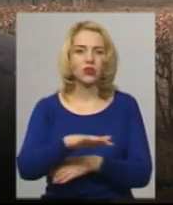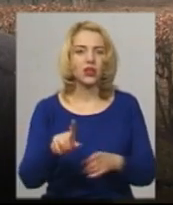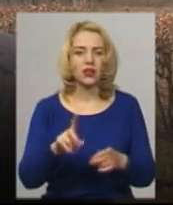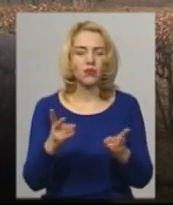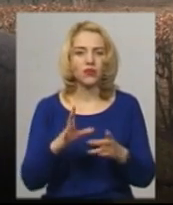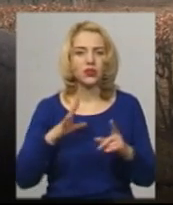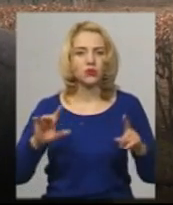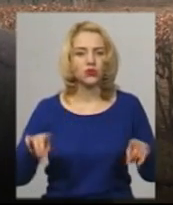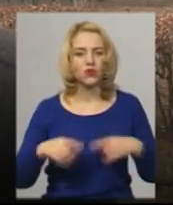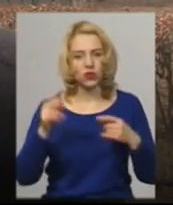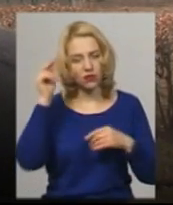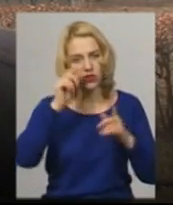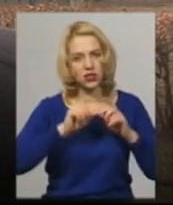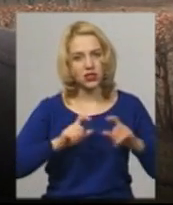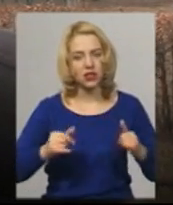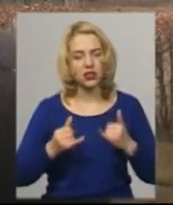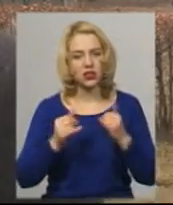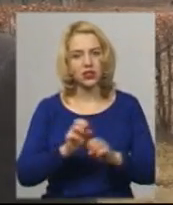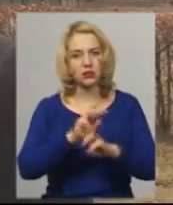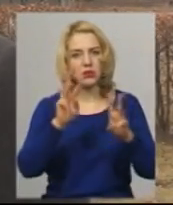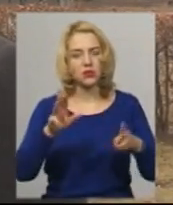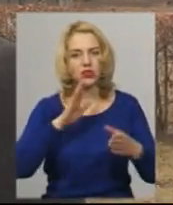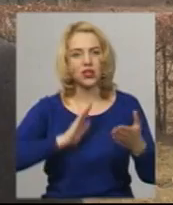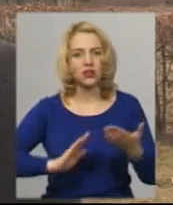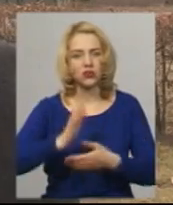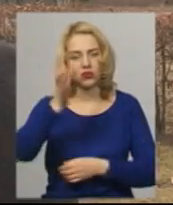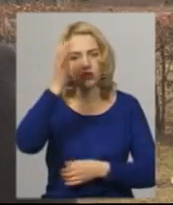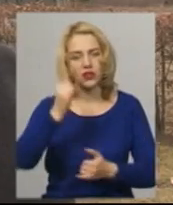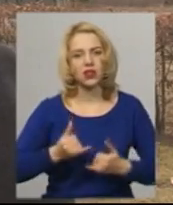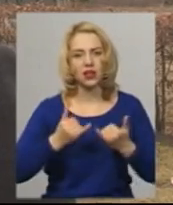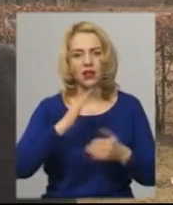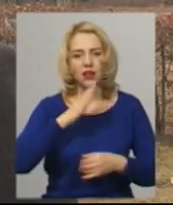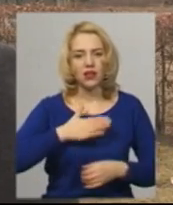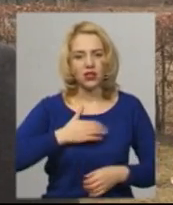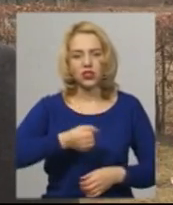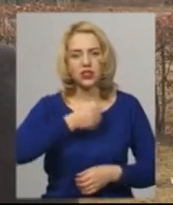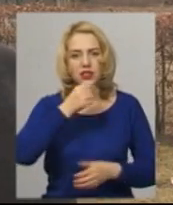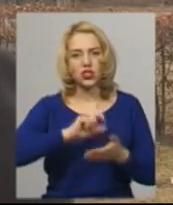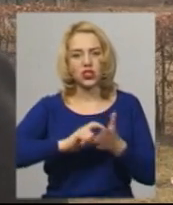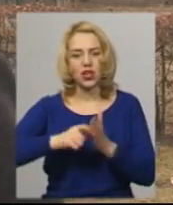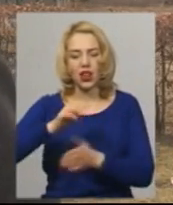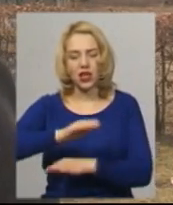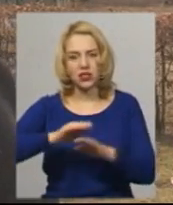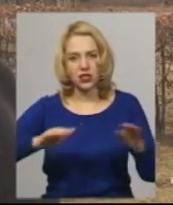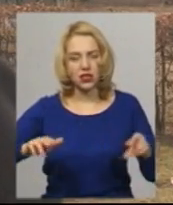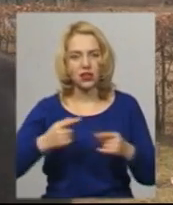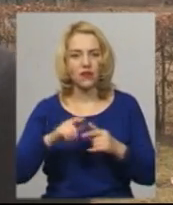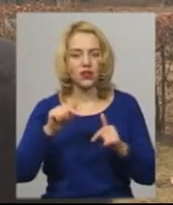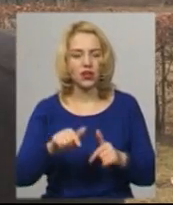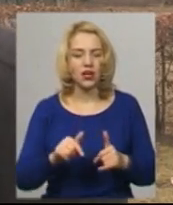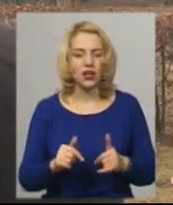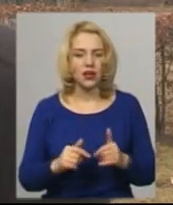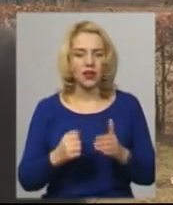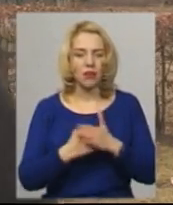створити навчальні заклади, для того, щоб забезпечувати якісну освіту для наших старшокласників. На базі цього ліцею у